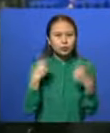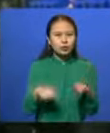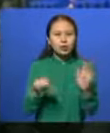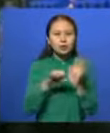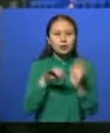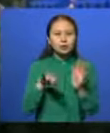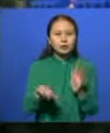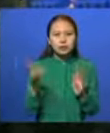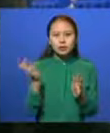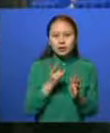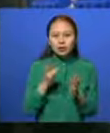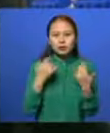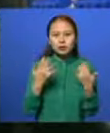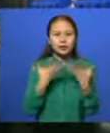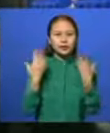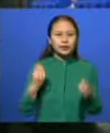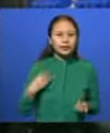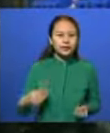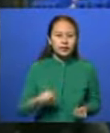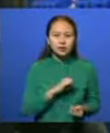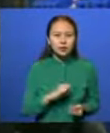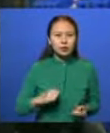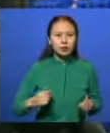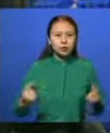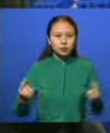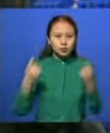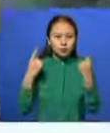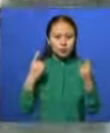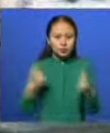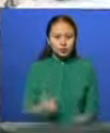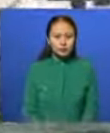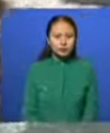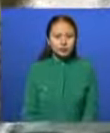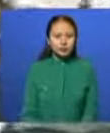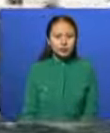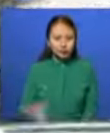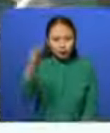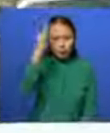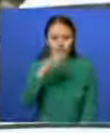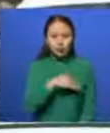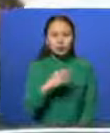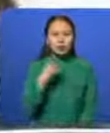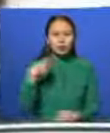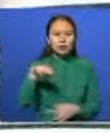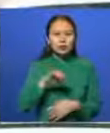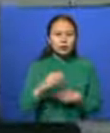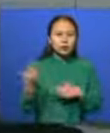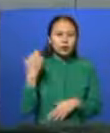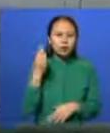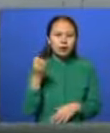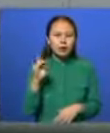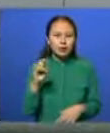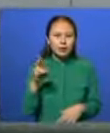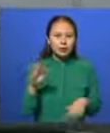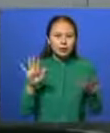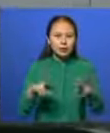дананы таратуымыз керек. Бұл Франциядағы ең ірі басылымдардың көрсеткіші. Естеріңізге сала кетейік, осыдан тура бір апта бұрын Шарли